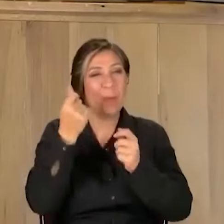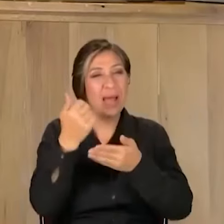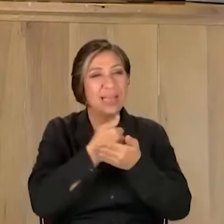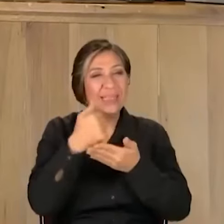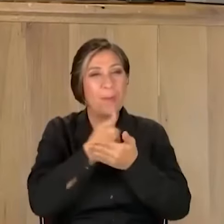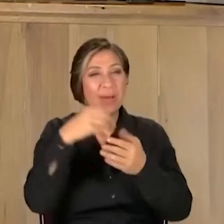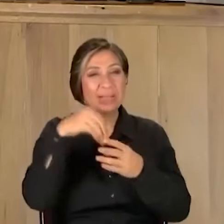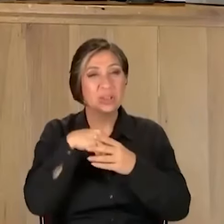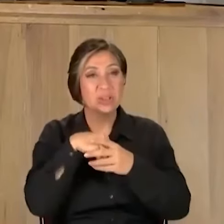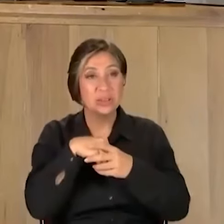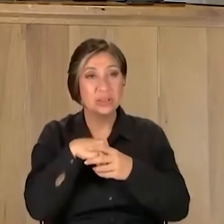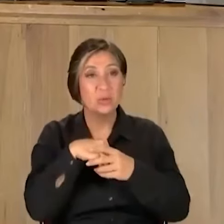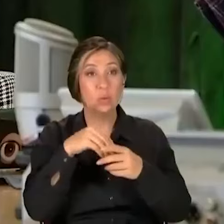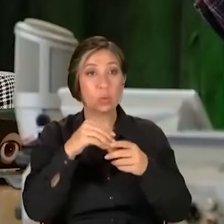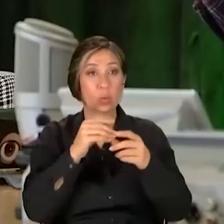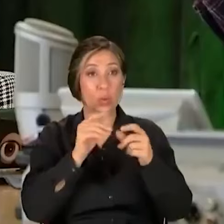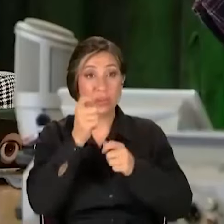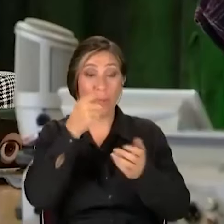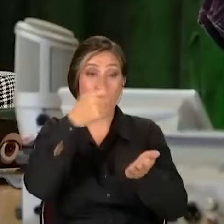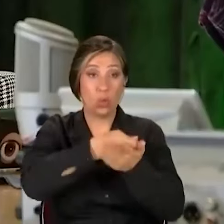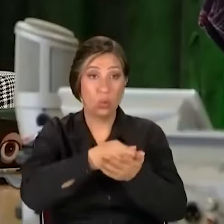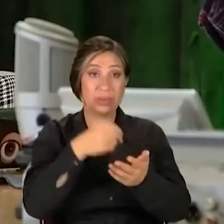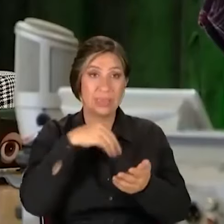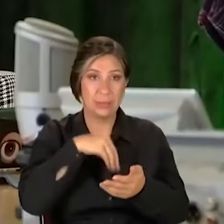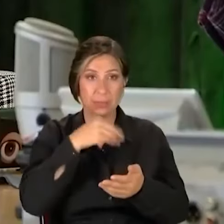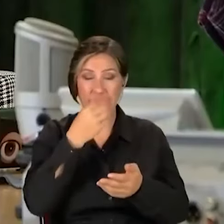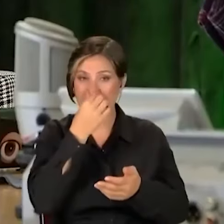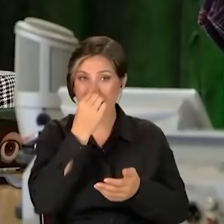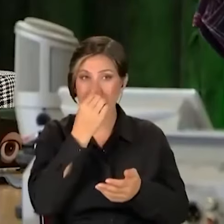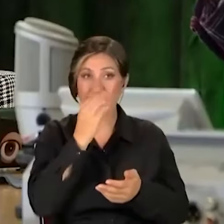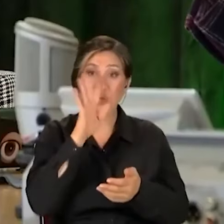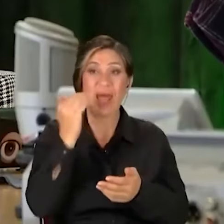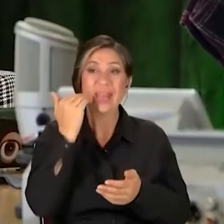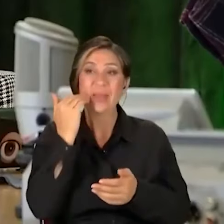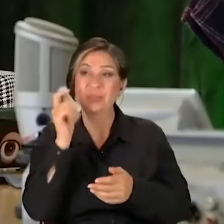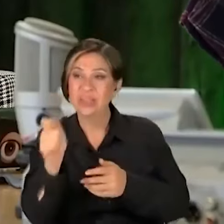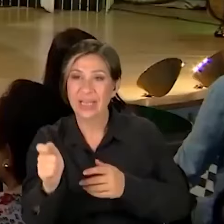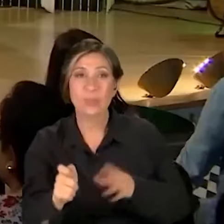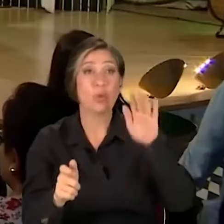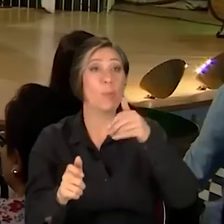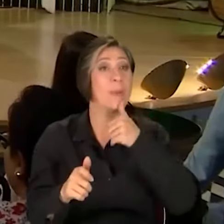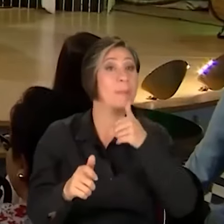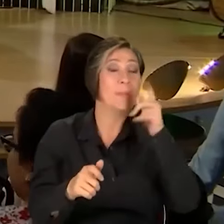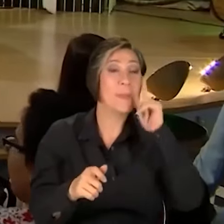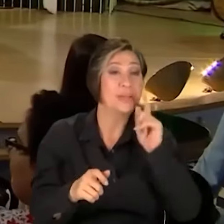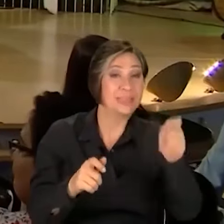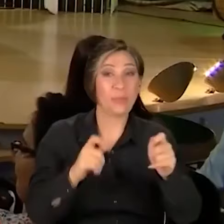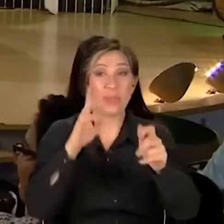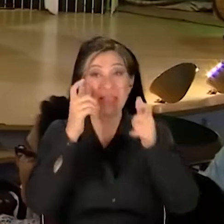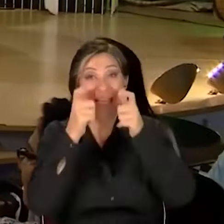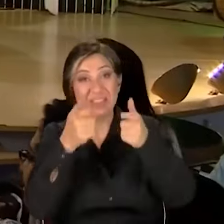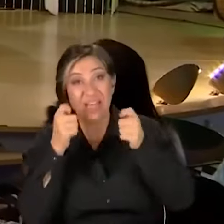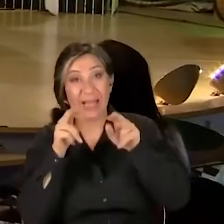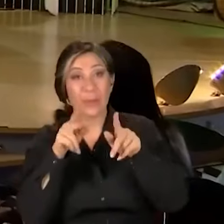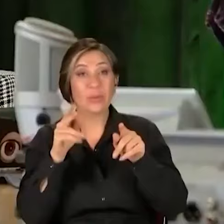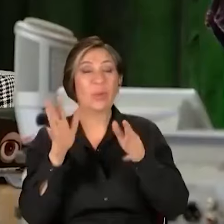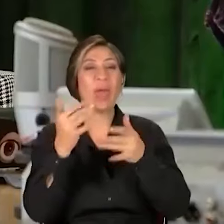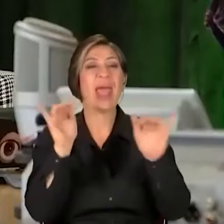bu gibi şeyler kullanıcılara ücret ödüyor sanırım. Hani dur işte anneannemi çekeyim, dur babaannemi çekeyim, ilgi toplar falan tarzı bir